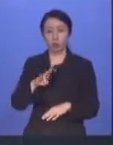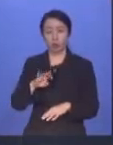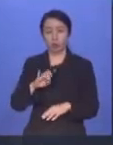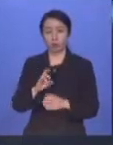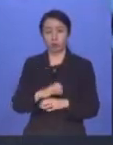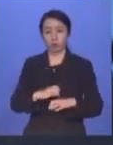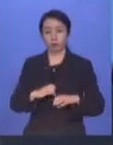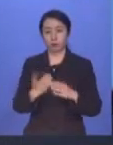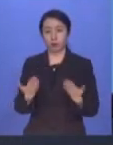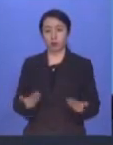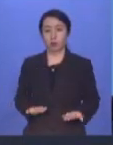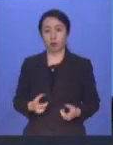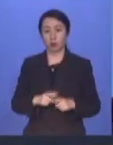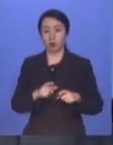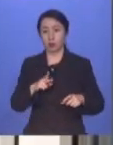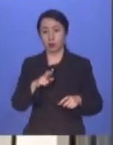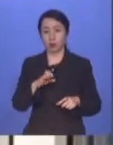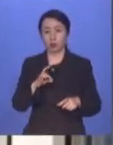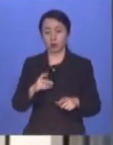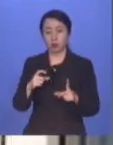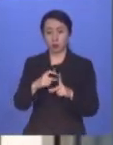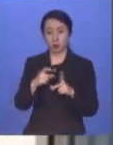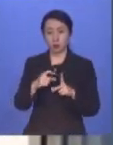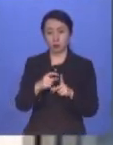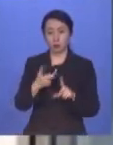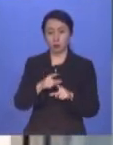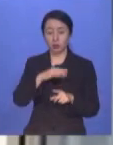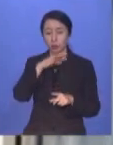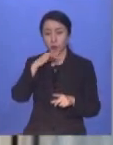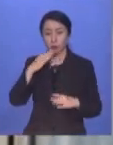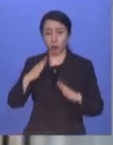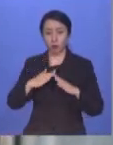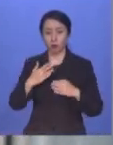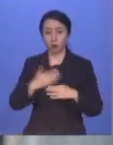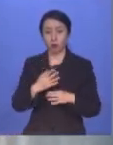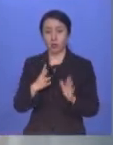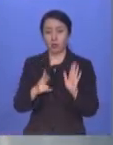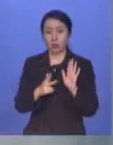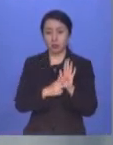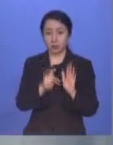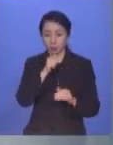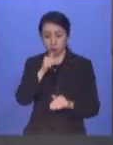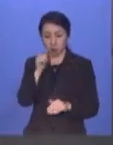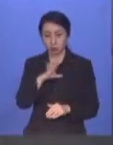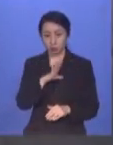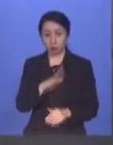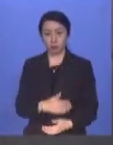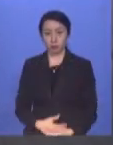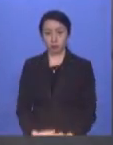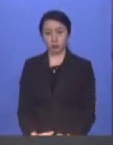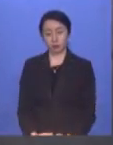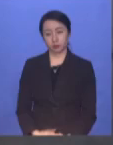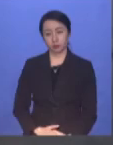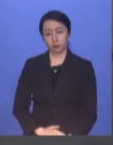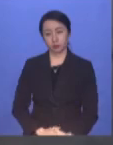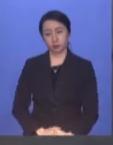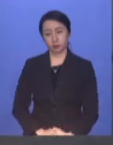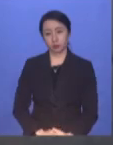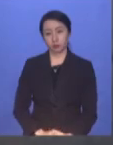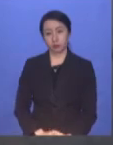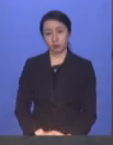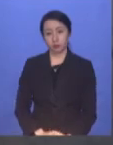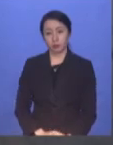мекен жайының тұрғыны Гүлмира Касиянованың сөзінше ол бұл көп пәтерлі үйге 8 ай бұрын көшіп келген. Процессе заселения выясняем,